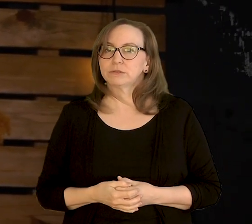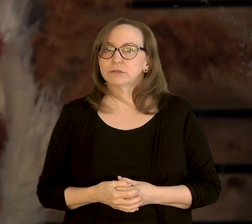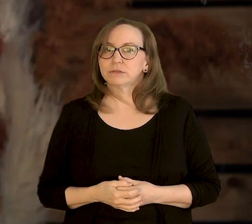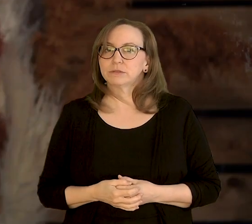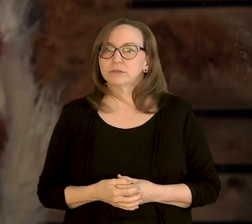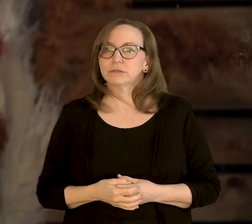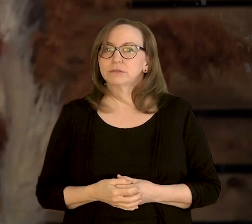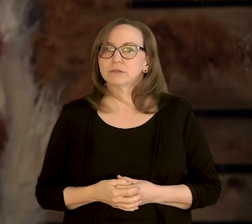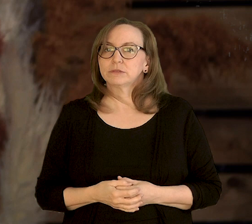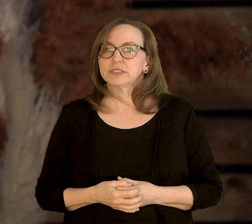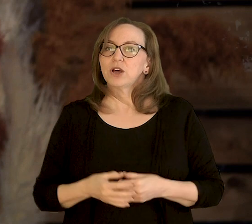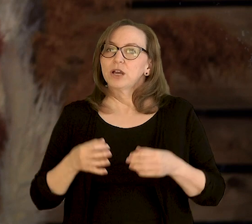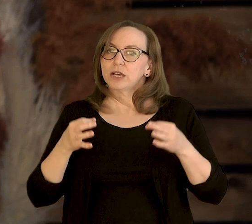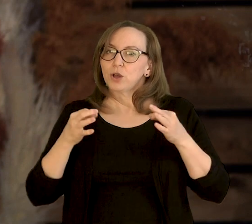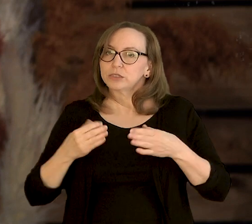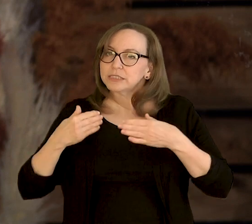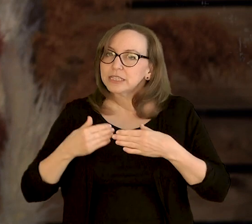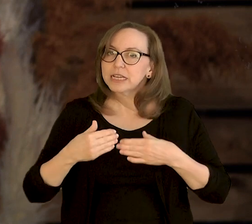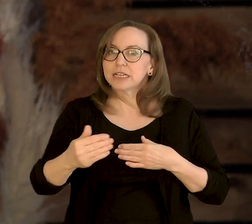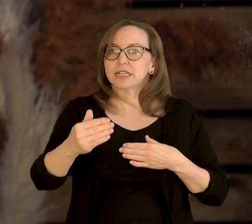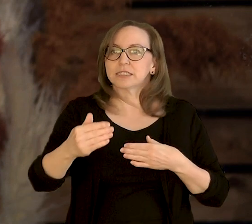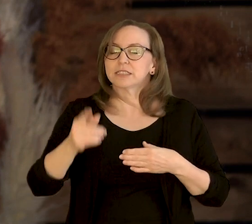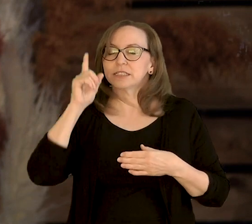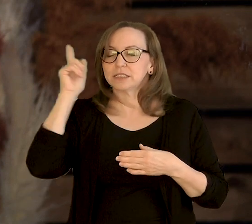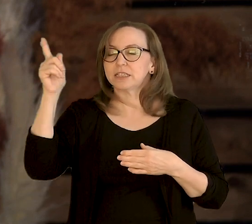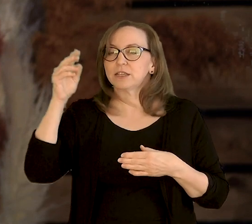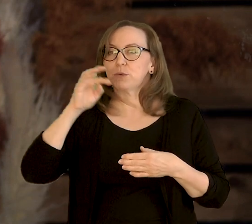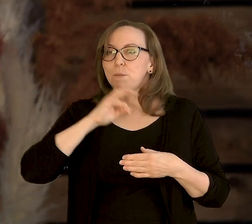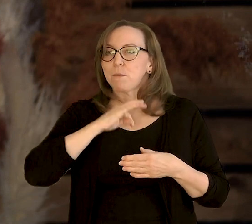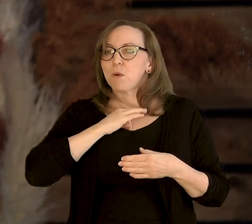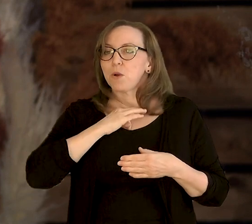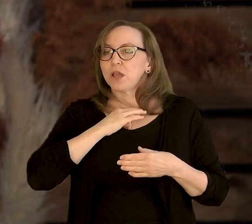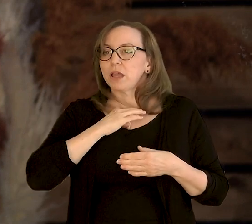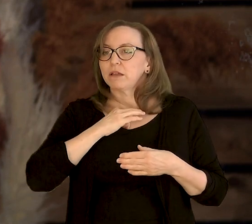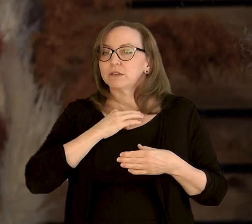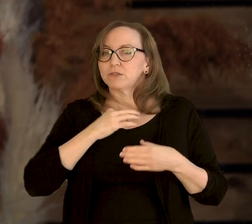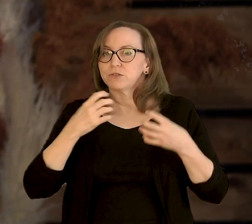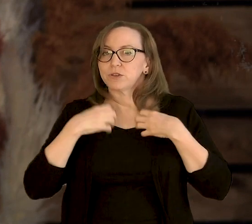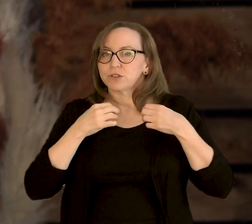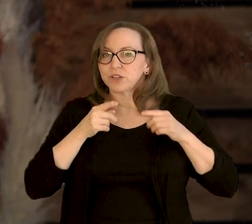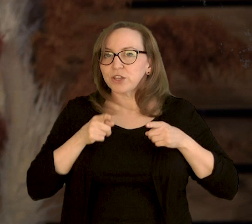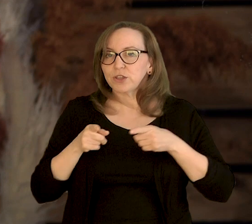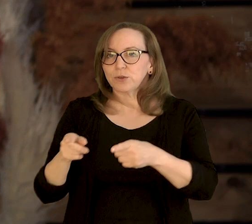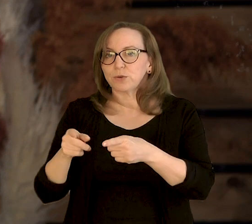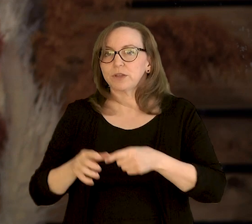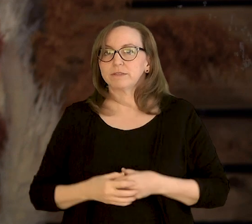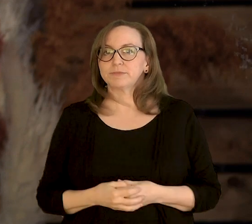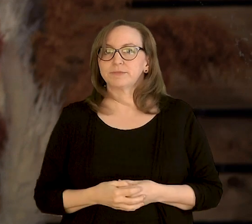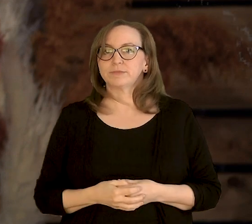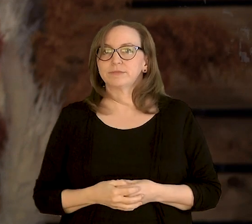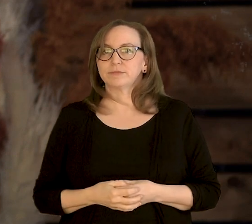Od teraz Ty kieruj moim życiem.